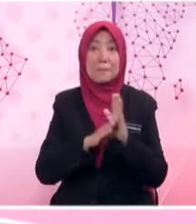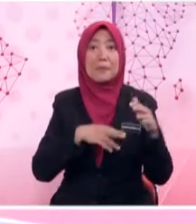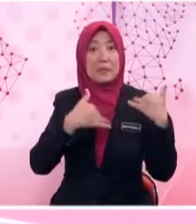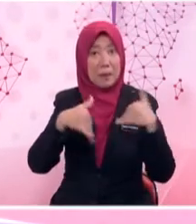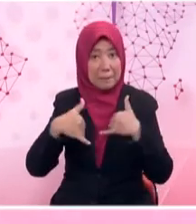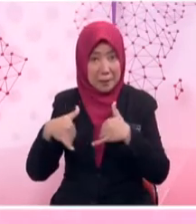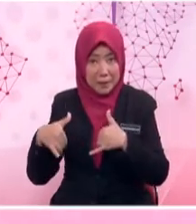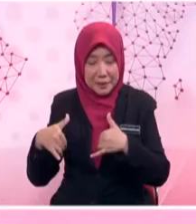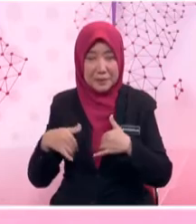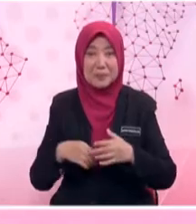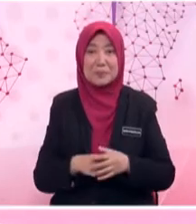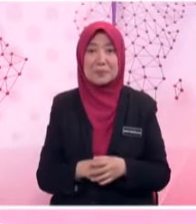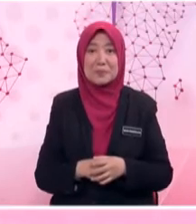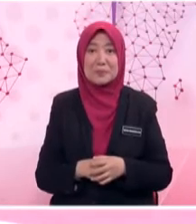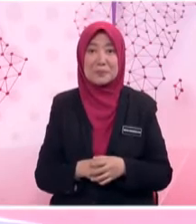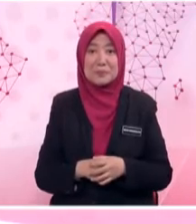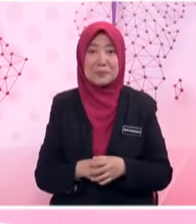Bermain.